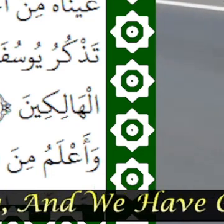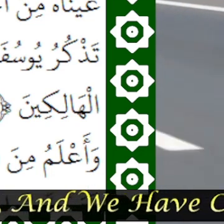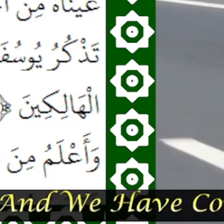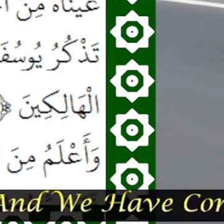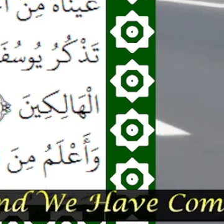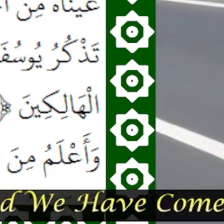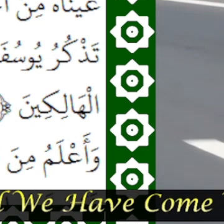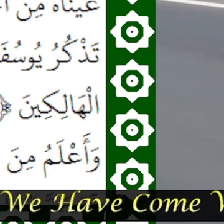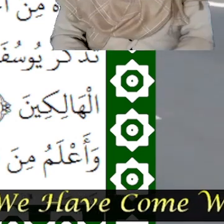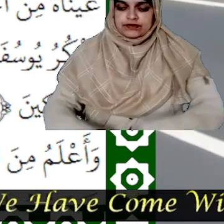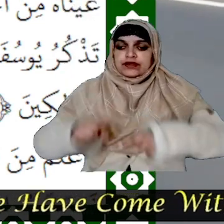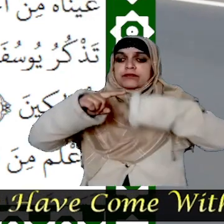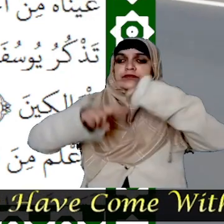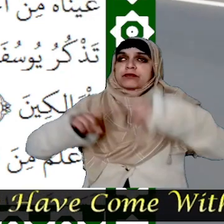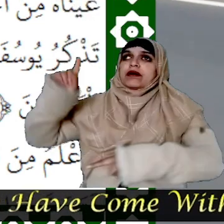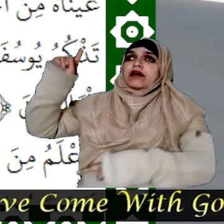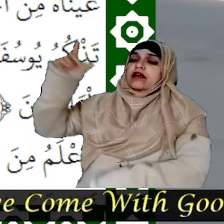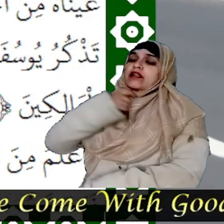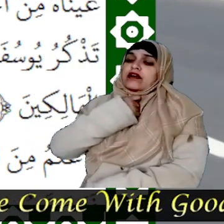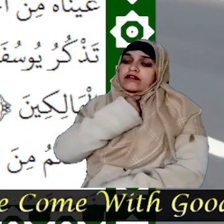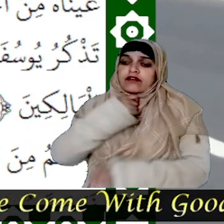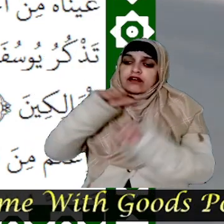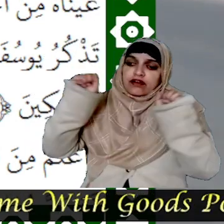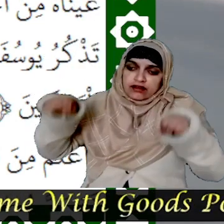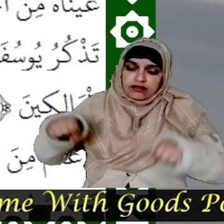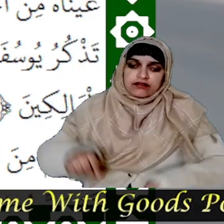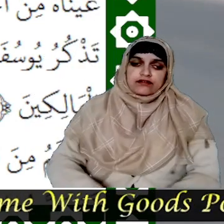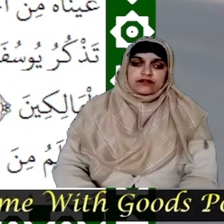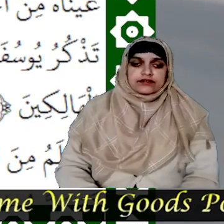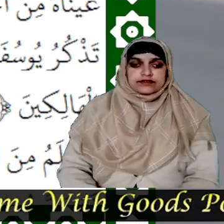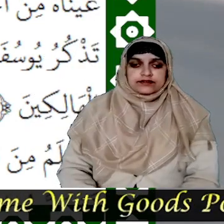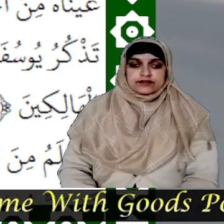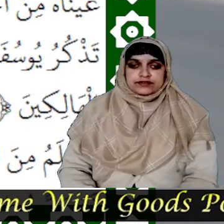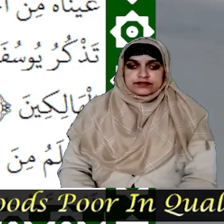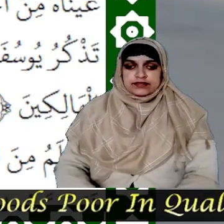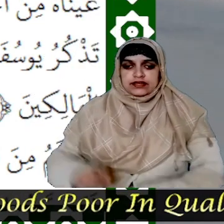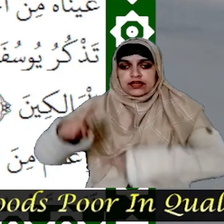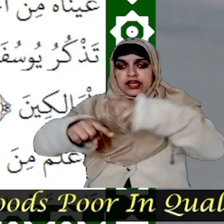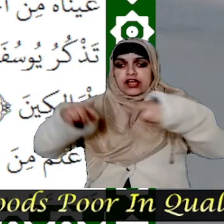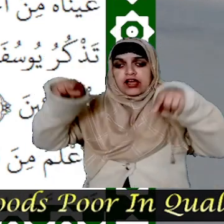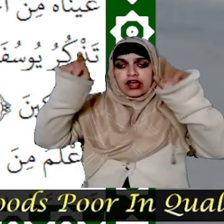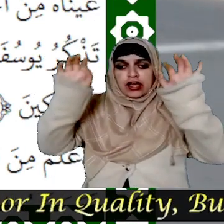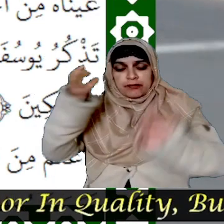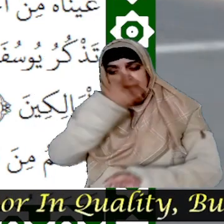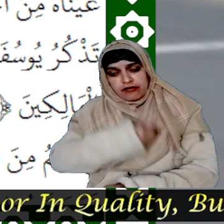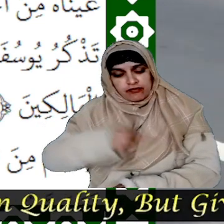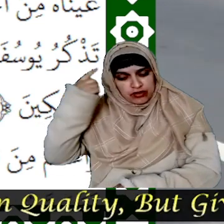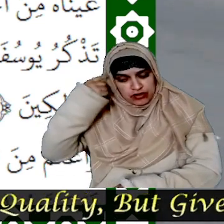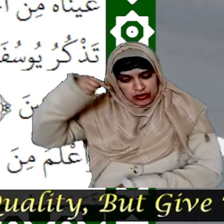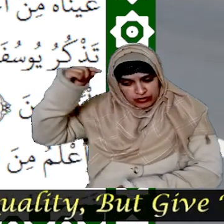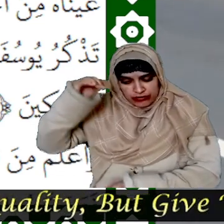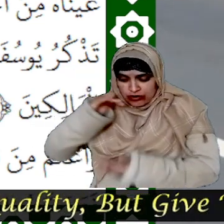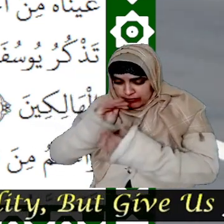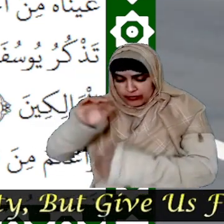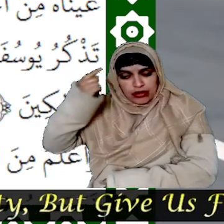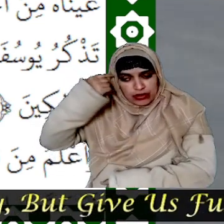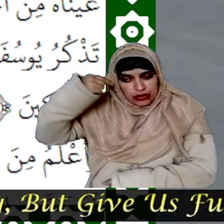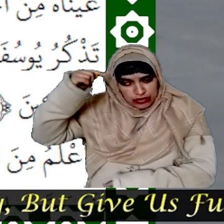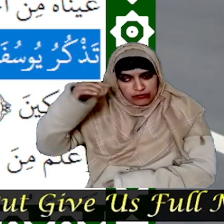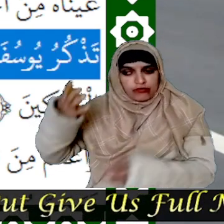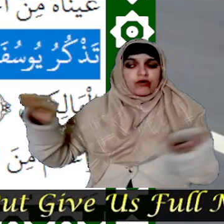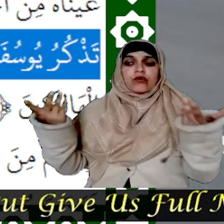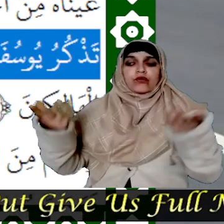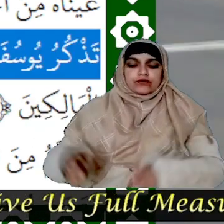ألتجاني مالوت الله ربك هني تفتون ديمتو تذكر يوسف دبتشو ران ديمتو حتى